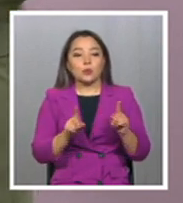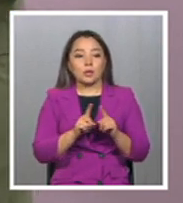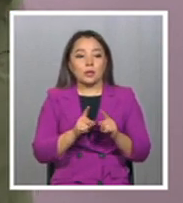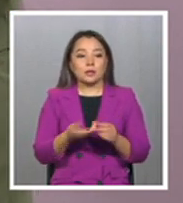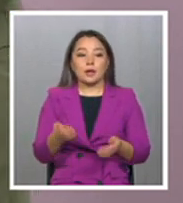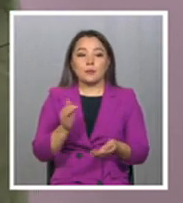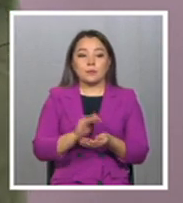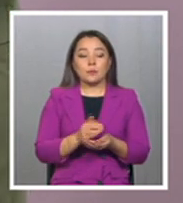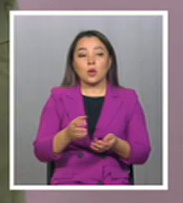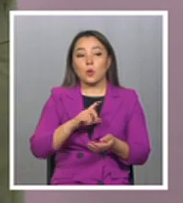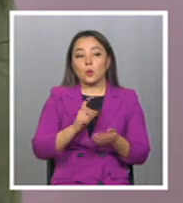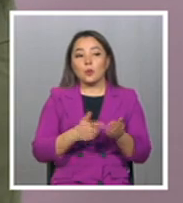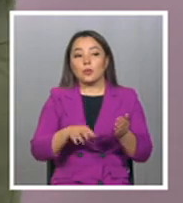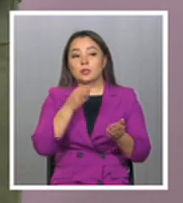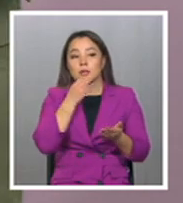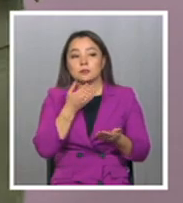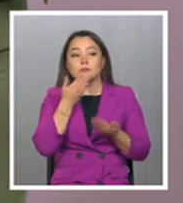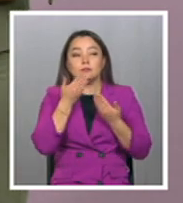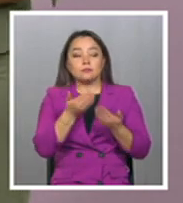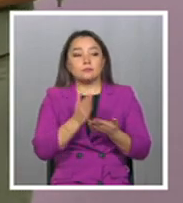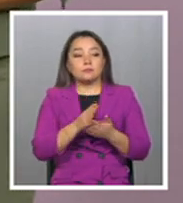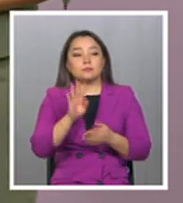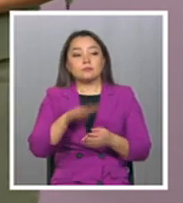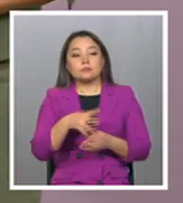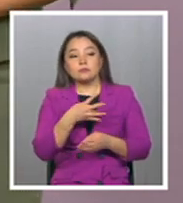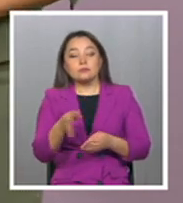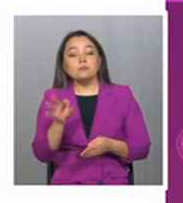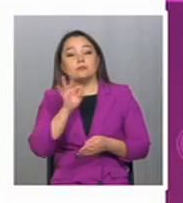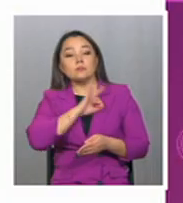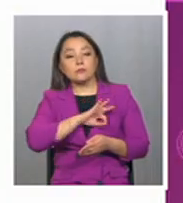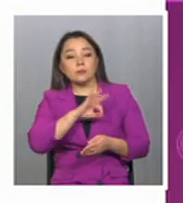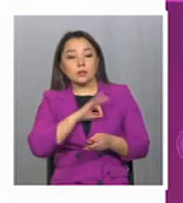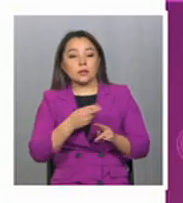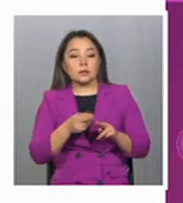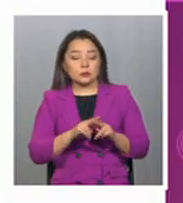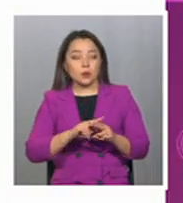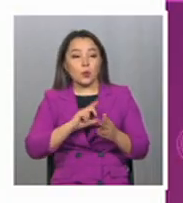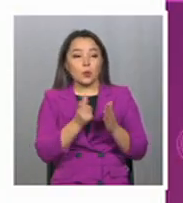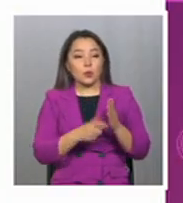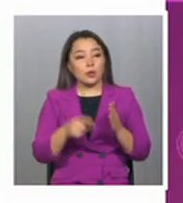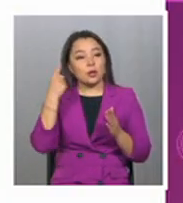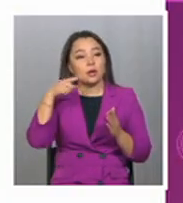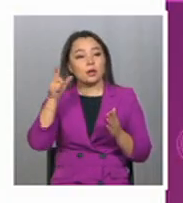Өлеңді оқымас бұрын, берілген сызбаны пайдаланып, өлеңнің авторымен